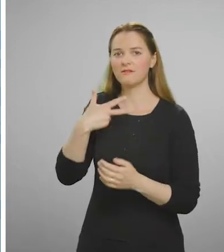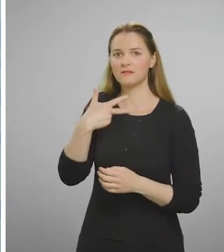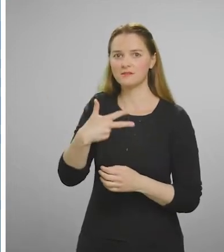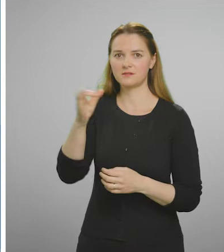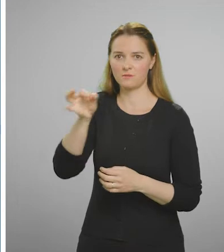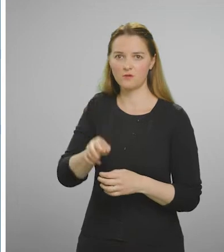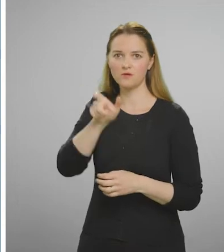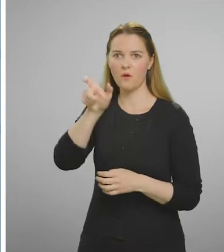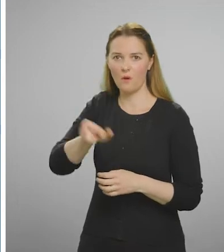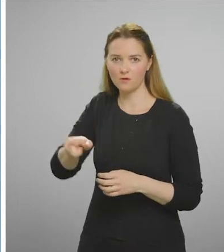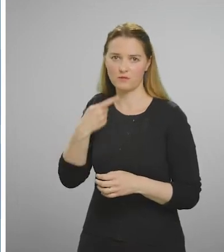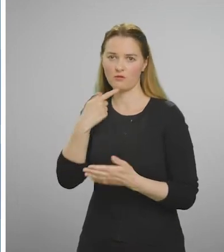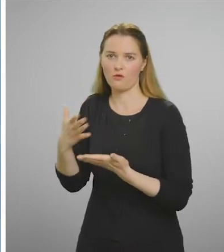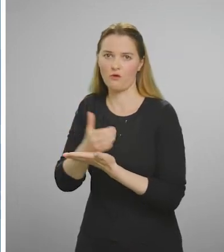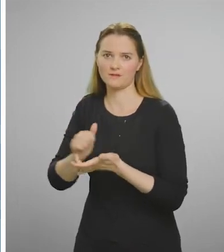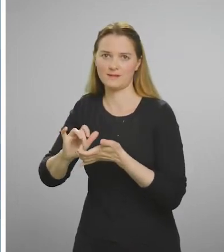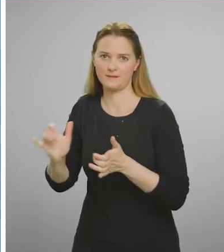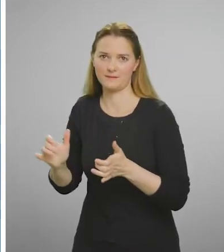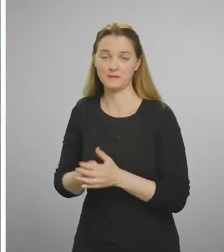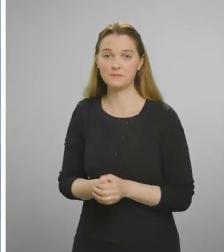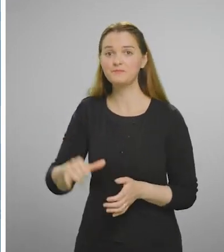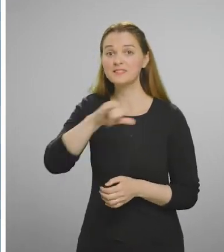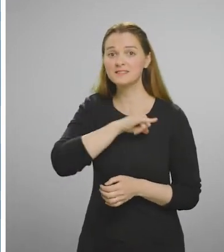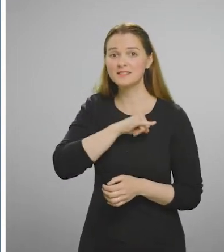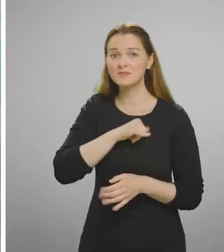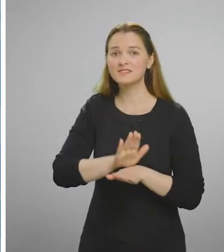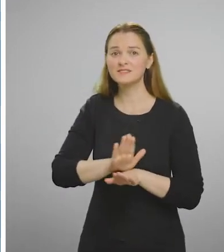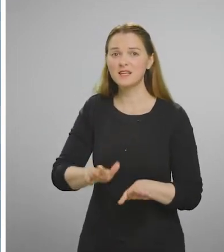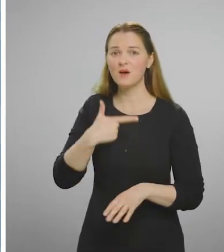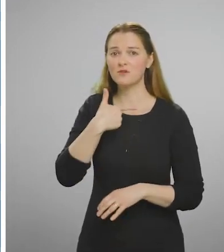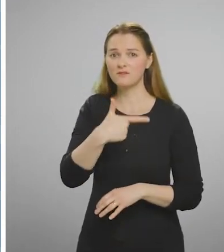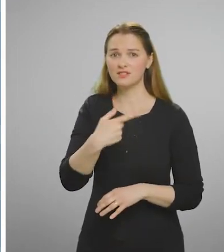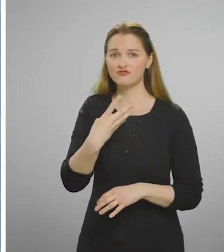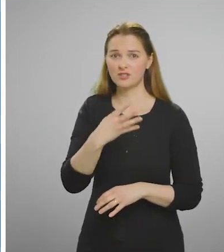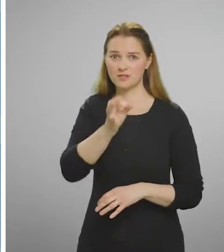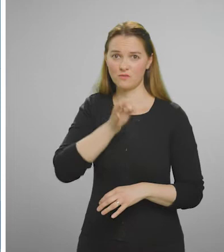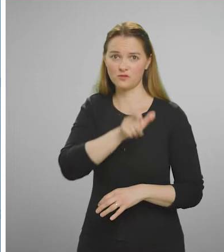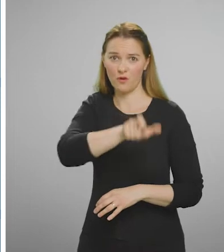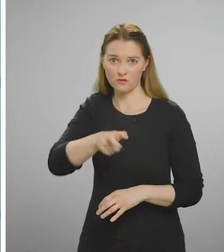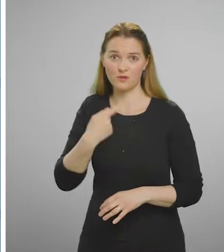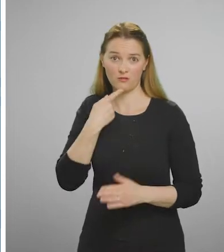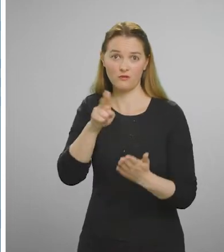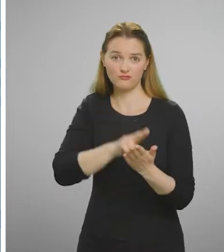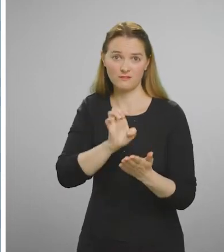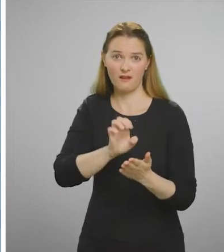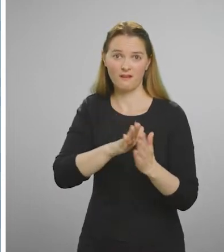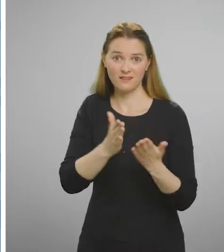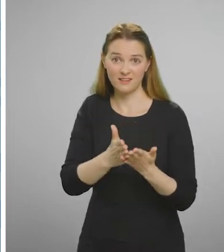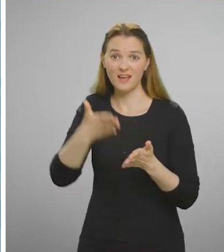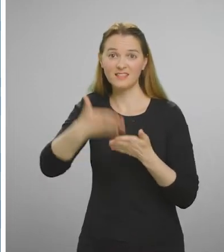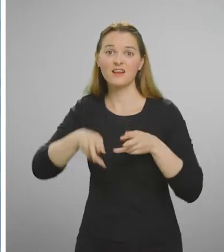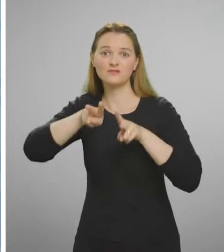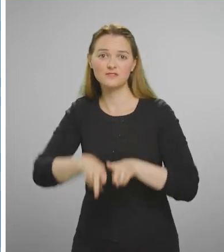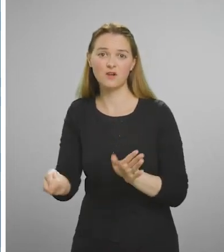čita 30% online populacije. Zanimljiv je i podatak da tek 24% onih koji čitaju e-knjige